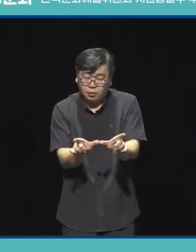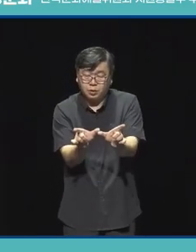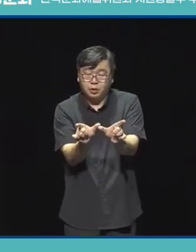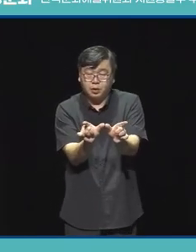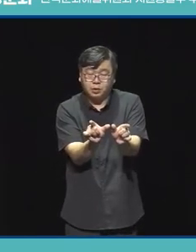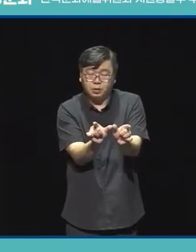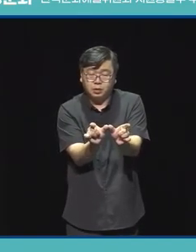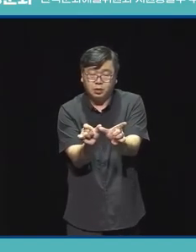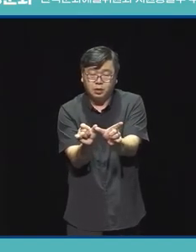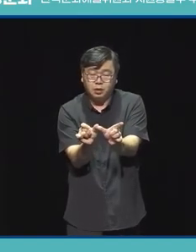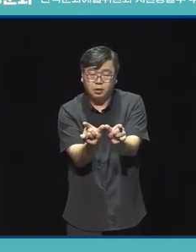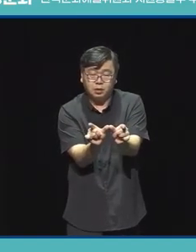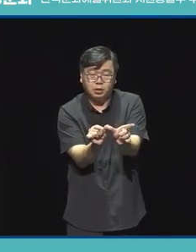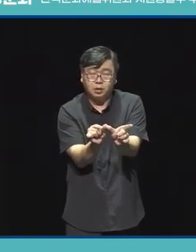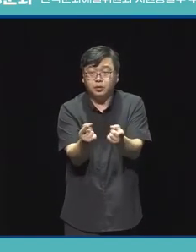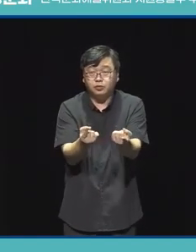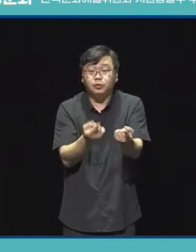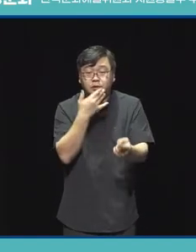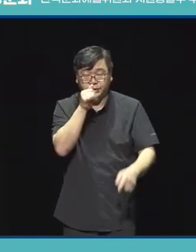말씀을 드립니다.